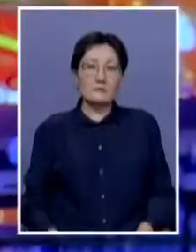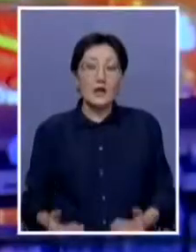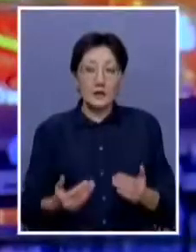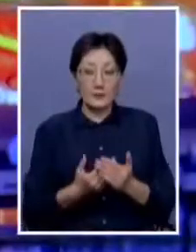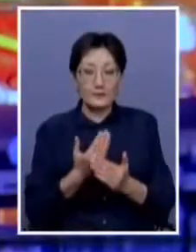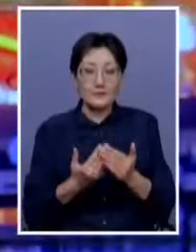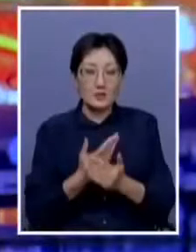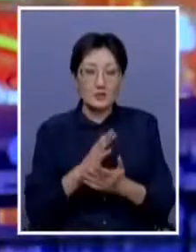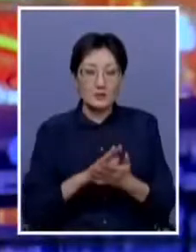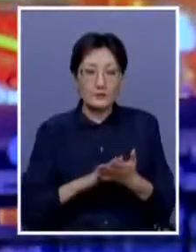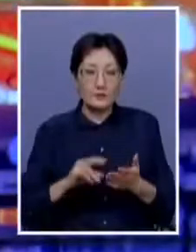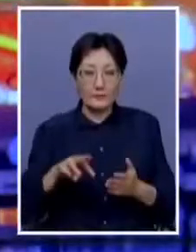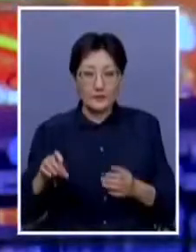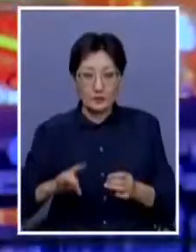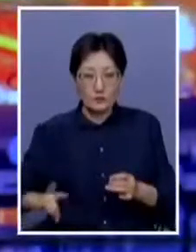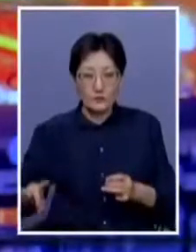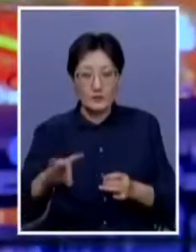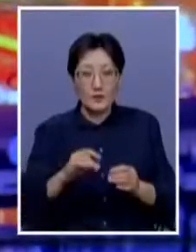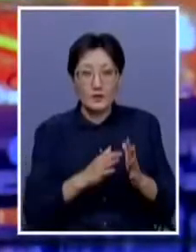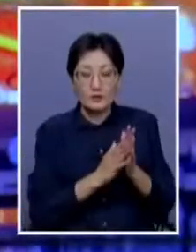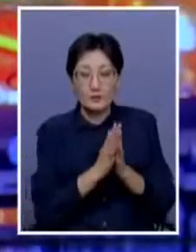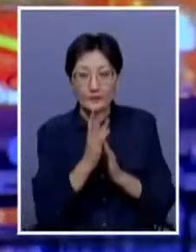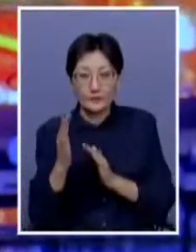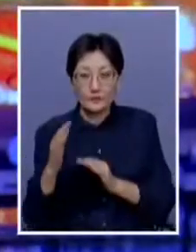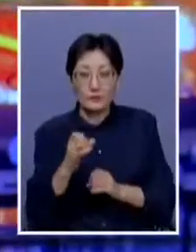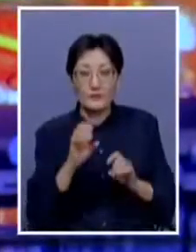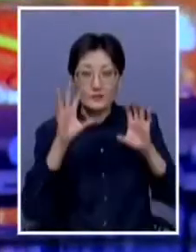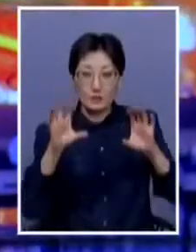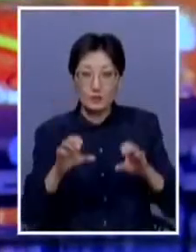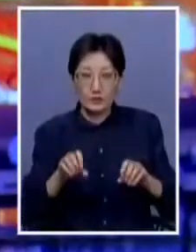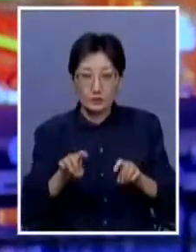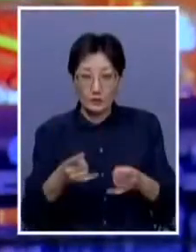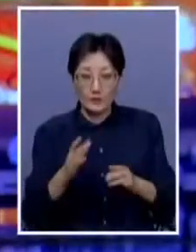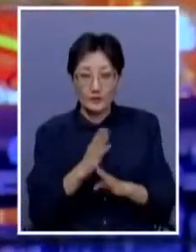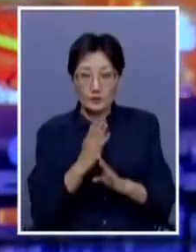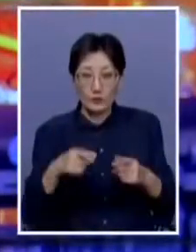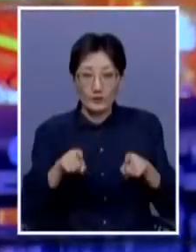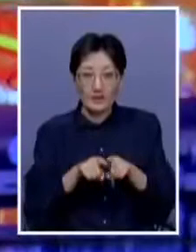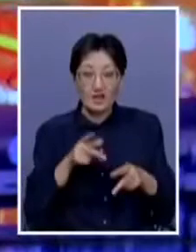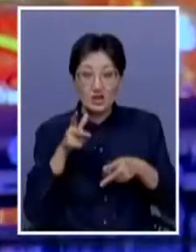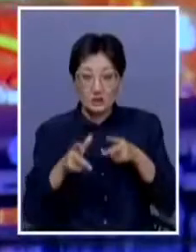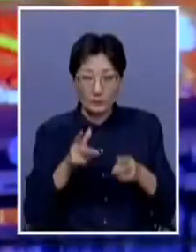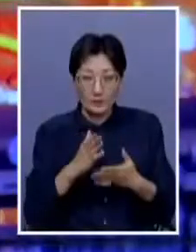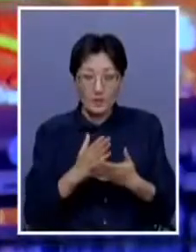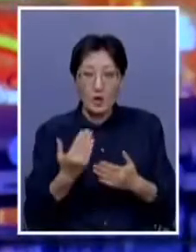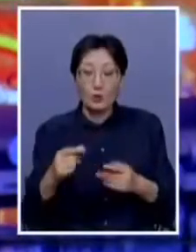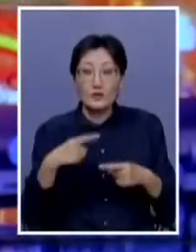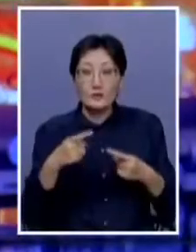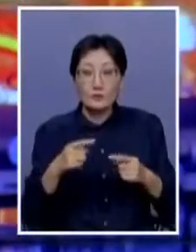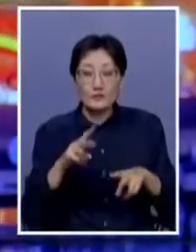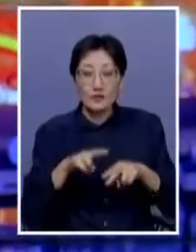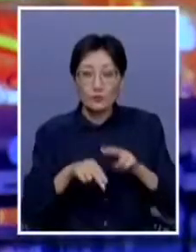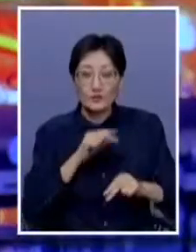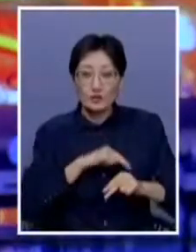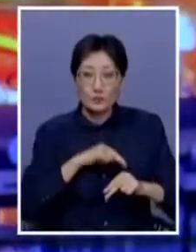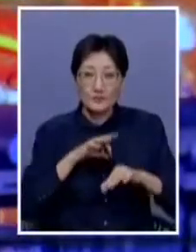Хабарымызды жалғастырамыз. Медеу ауданында жеміс ағаштары заңсыз кесіліп жатыр. Экологтар осылай деп дабыл қағуда. Олардың сөзінше құрылыс